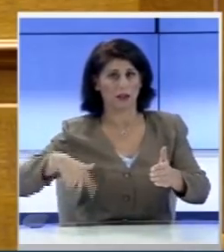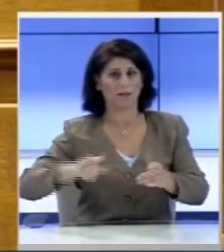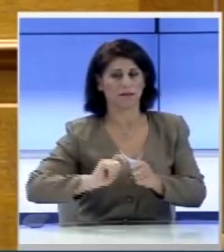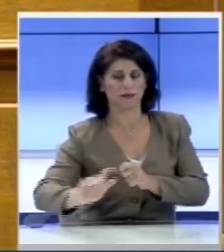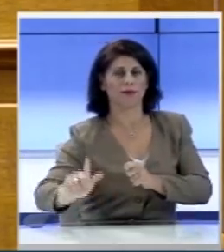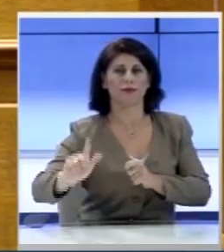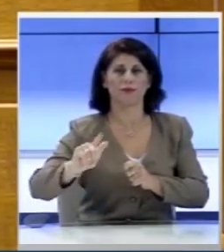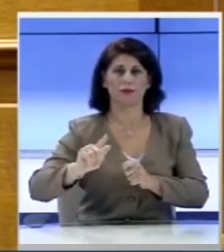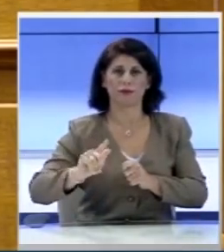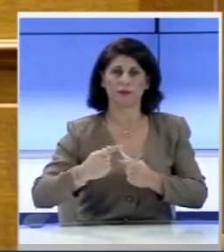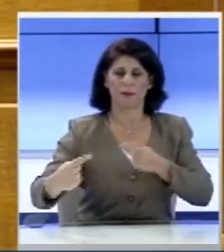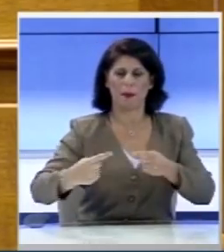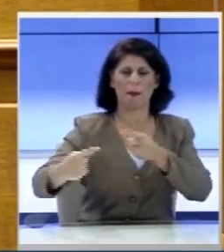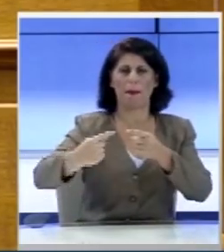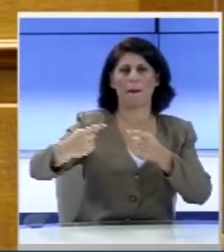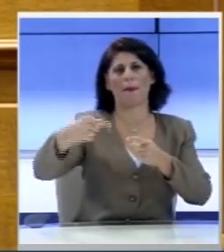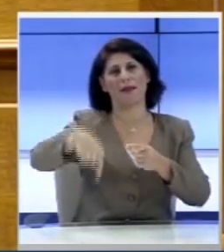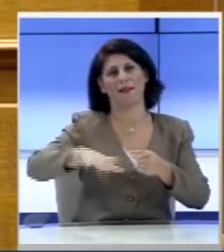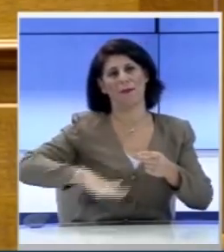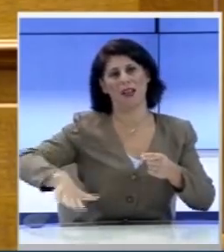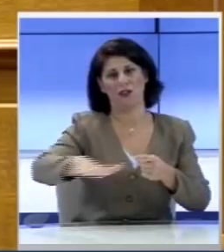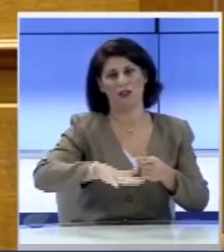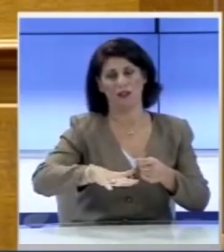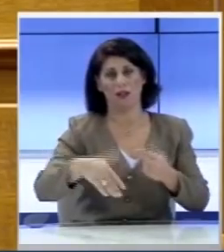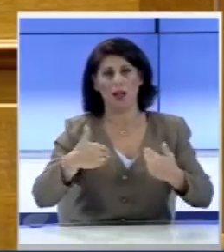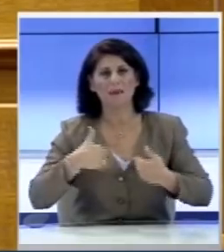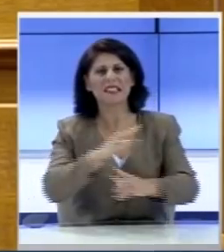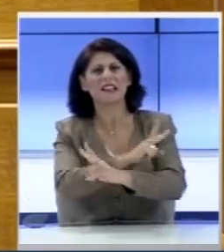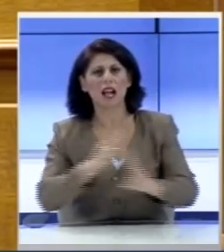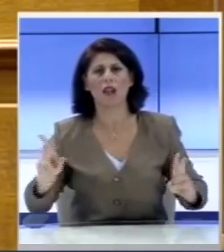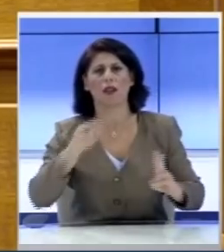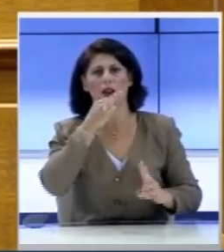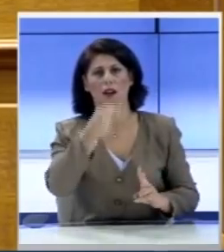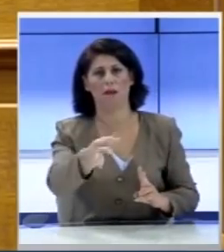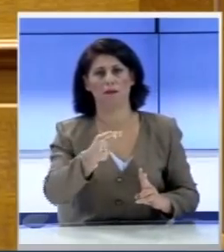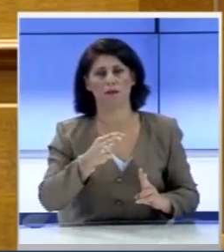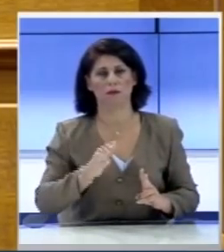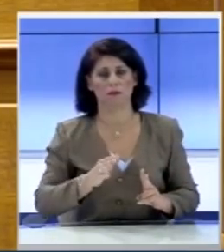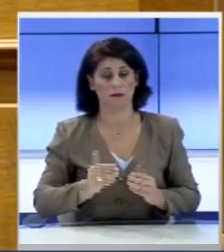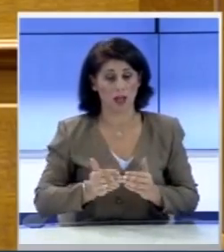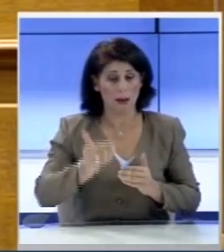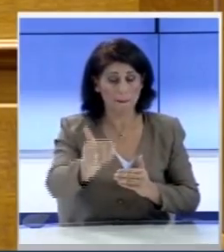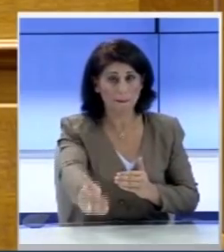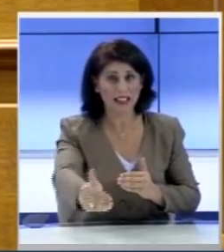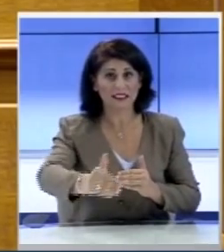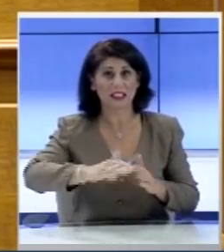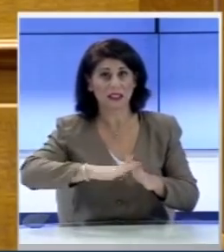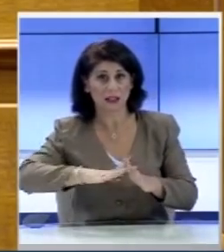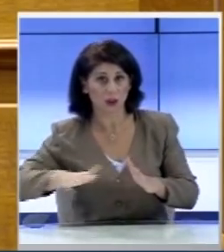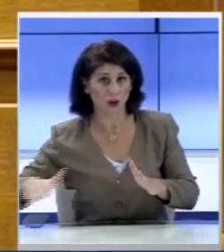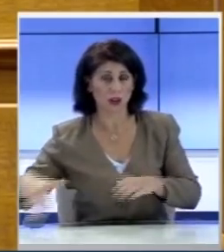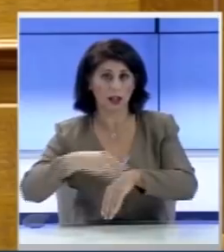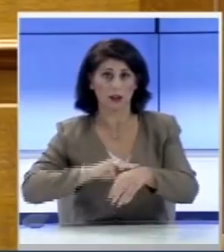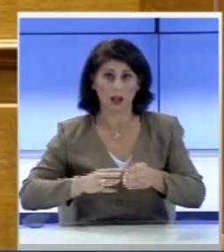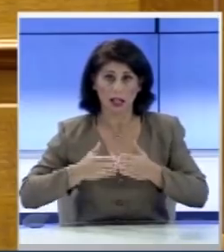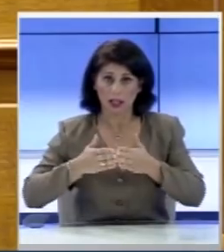την κλιμάκωση της έντασης στην περιοχή. Εμείς λέμε ξεκάθαρα ότι η επέκταση των χωρικών υδάτων